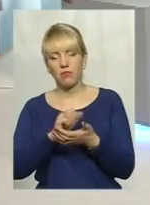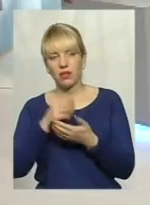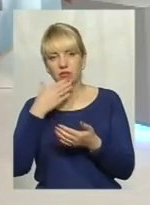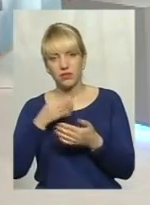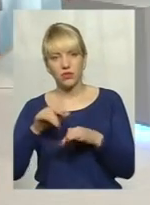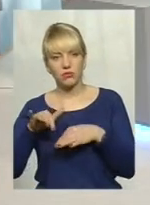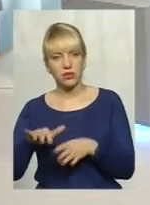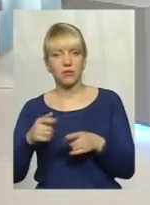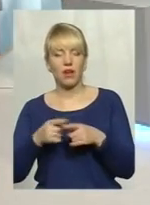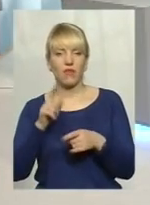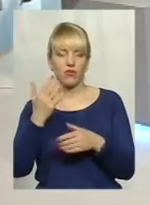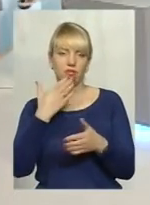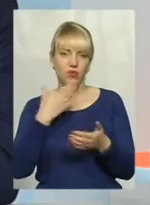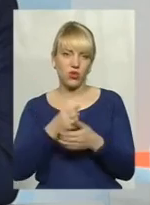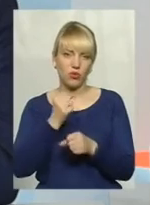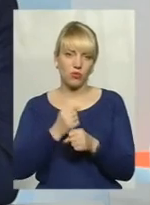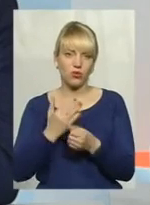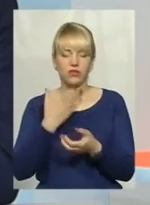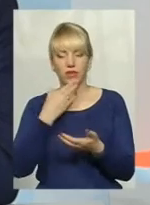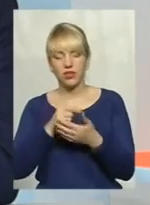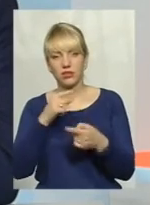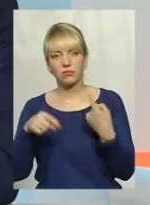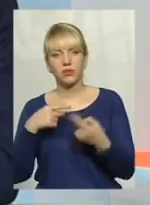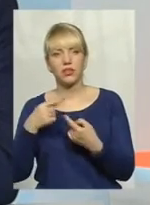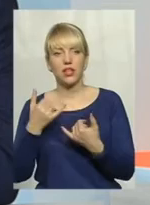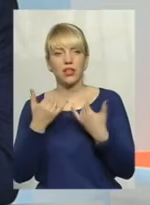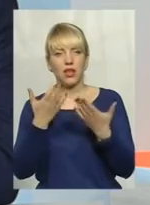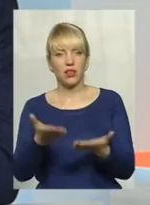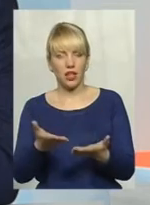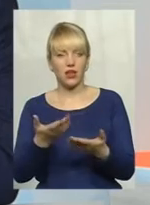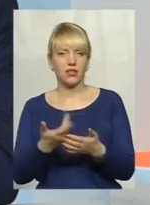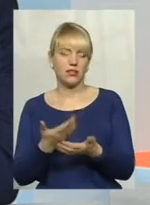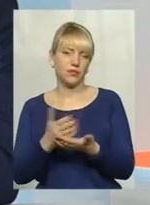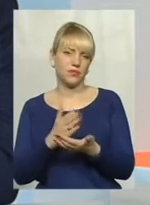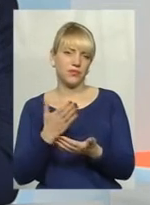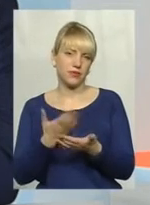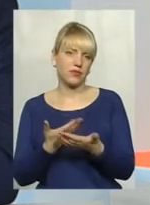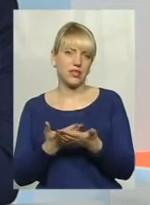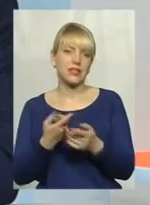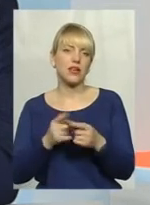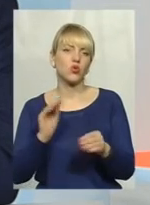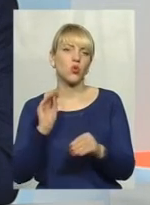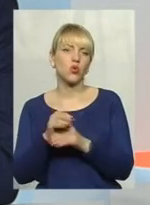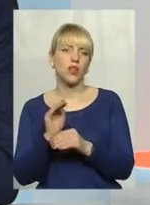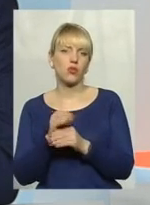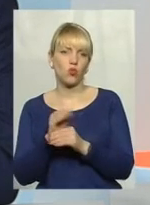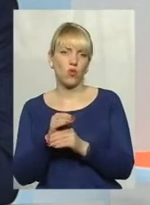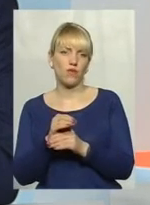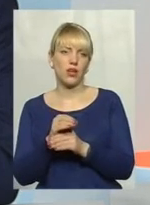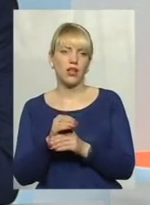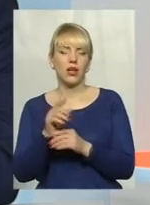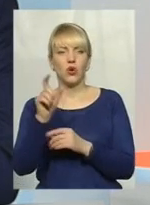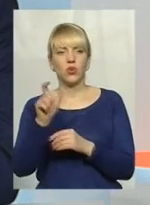справами, має роботу, має власний бізнес, і для неї це, скажімо так, додатково, вона ще